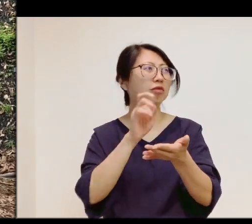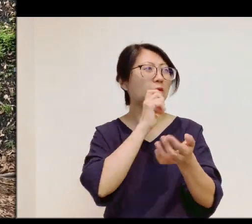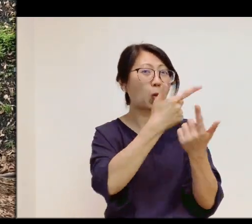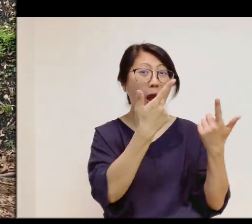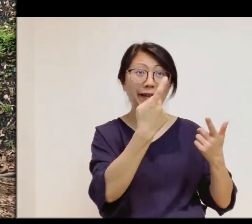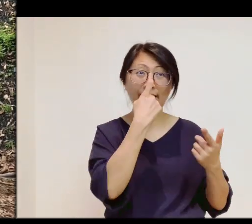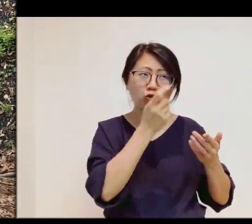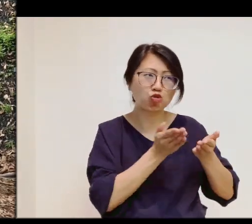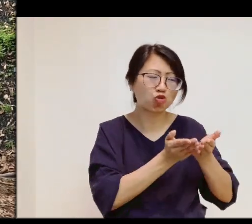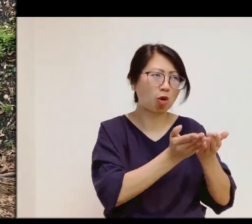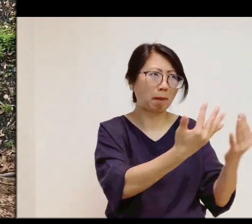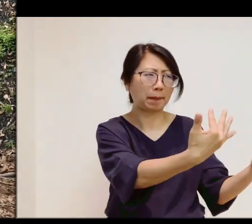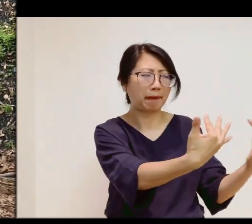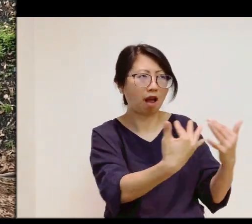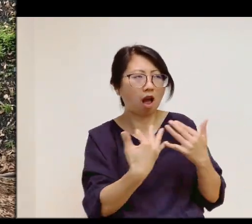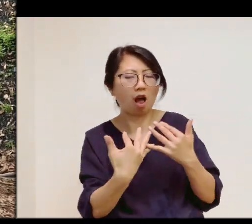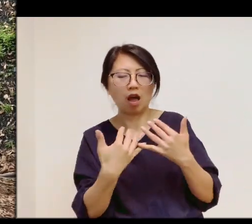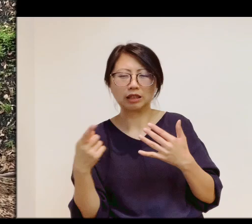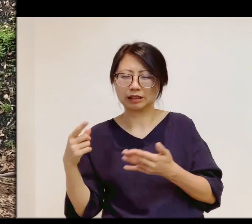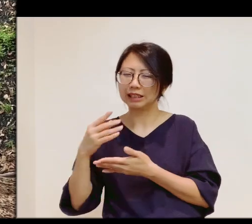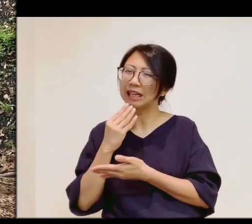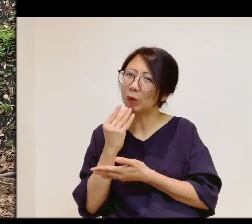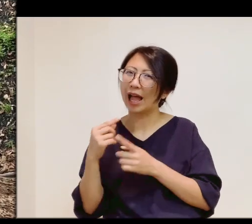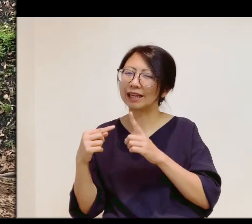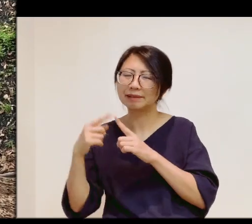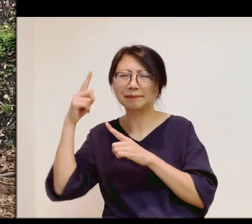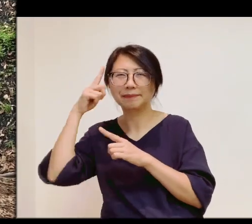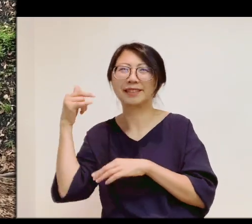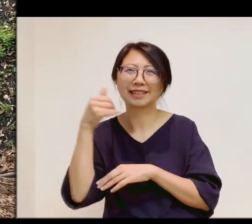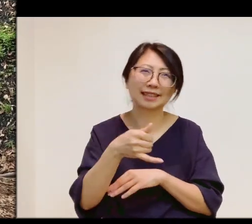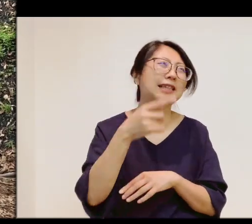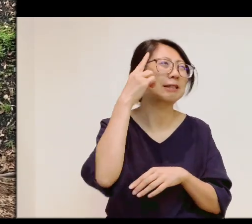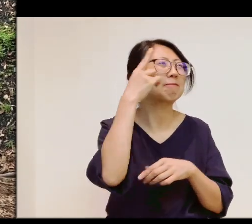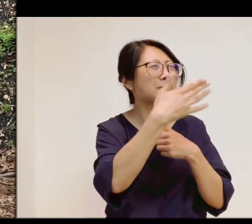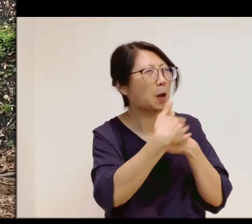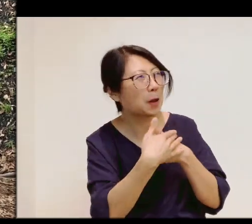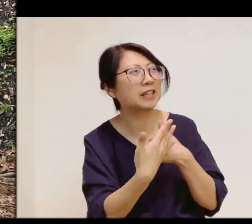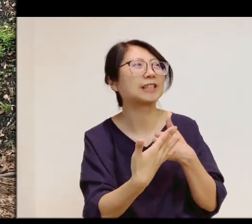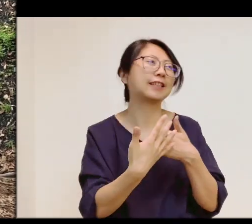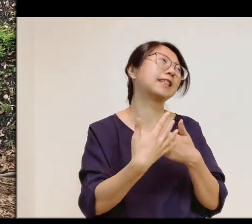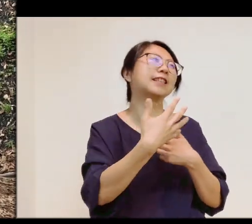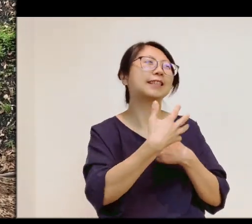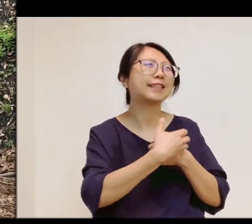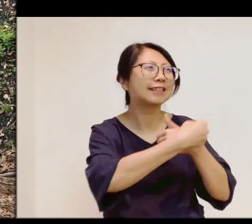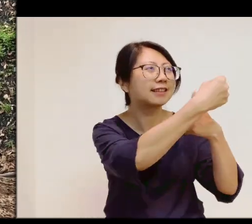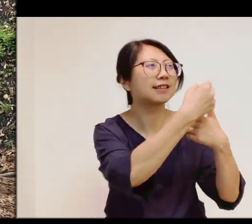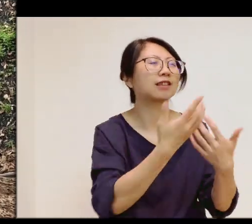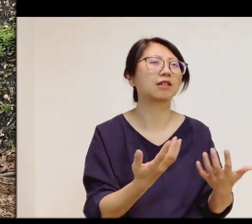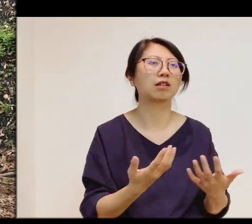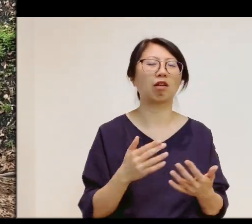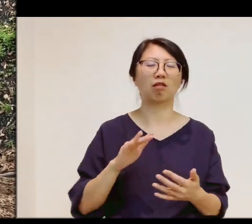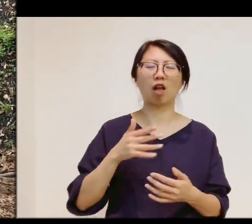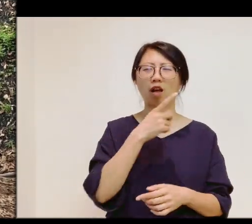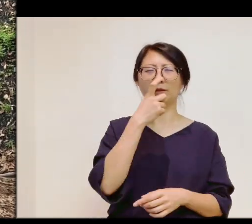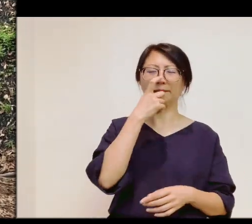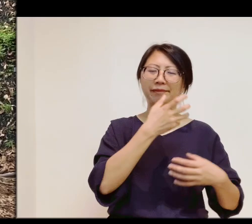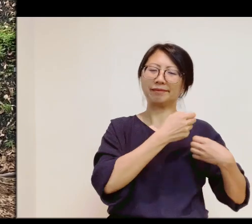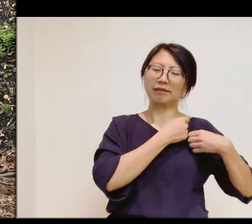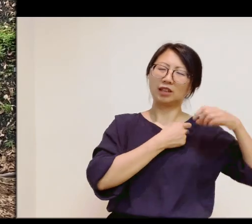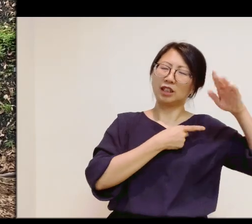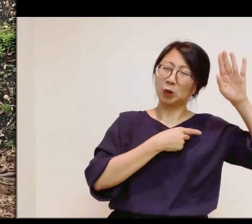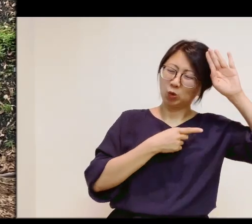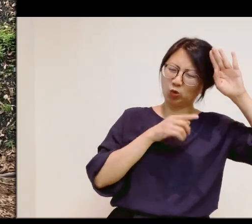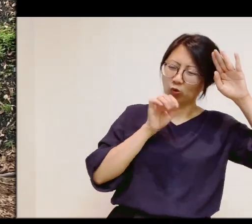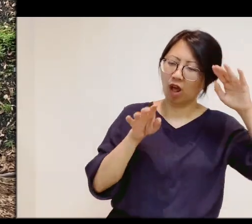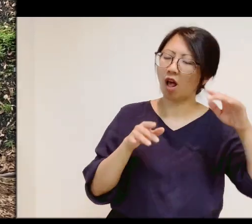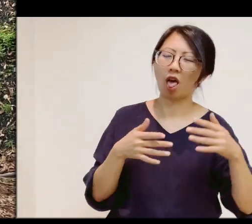佢哋啲英國士兵嗰啲長官同佢講：對唔住啊，我哋係冇能力去幫你哋啊。 我哋只能夠係帶走我哋英國嘅士